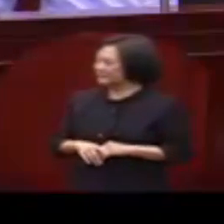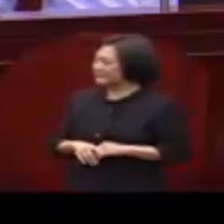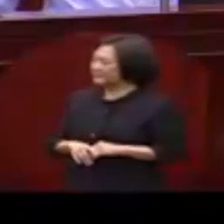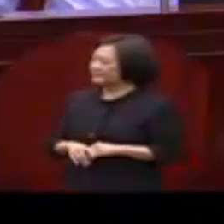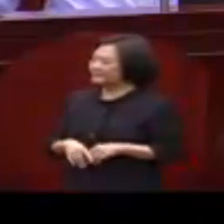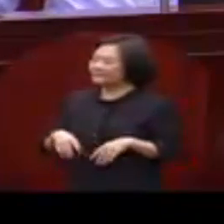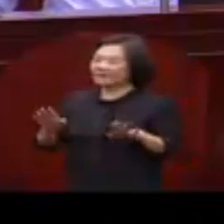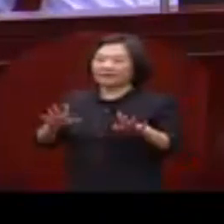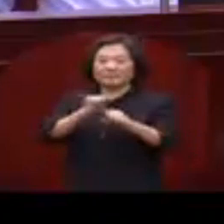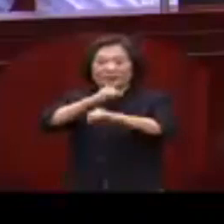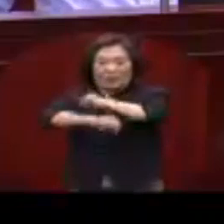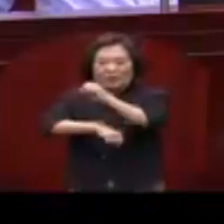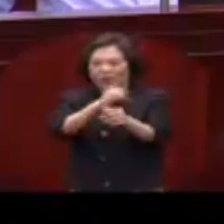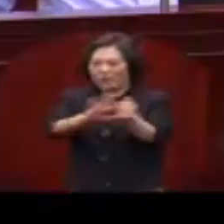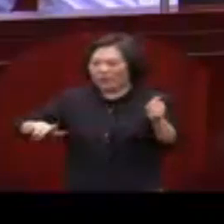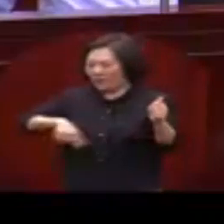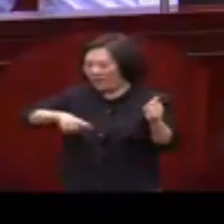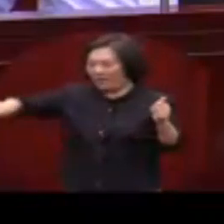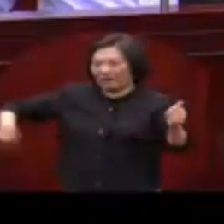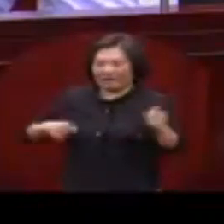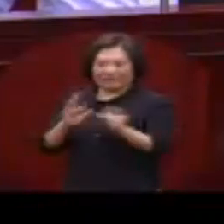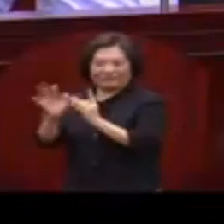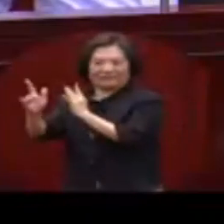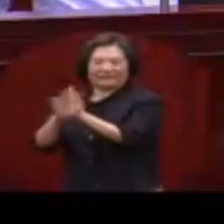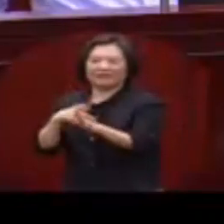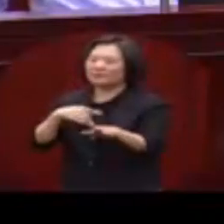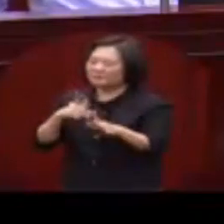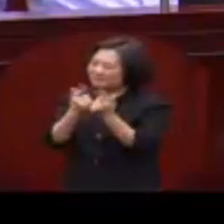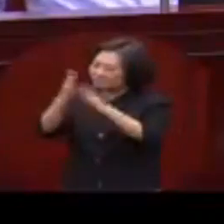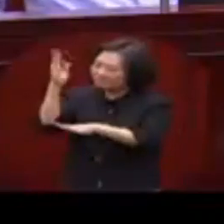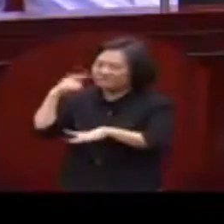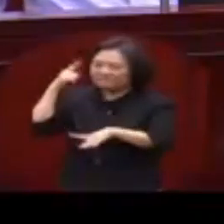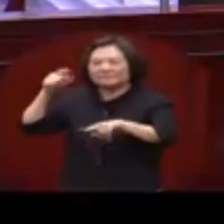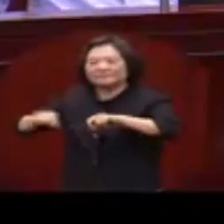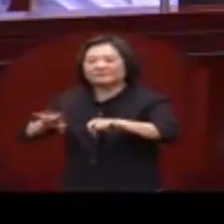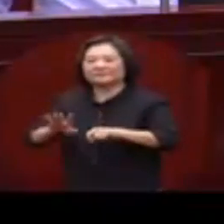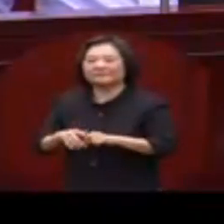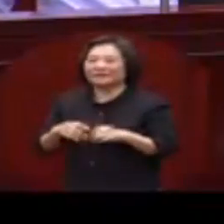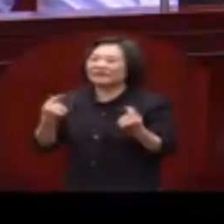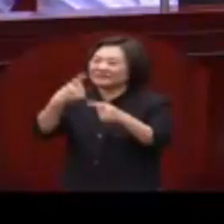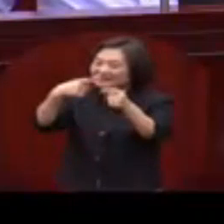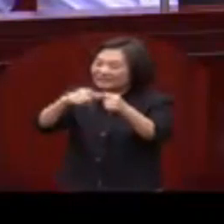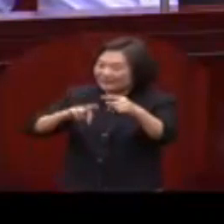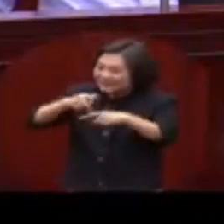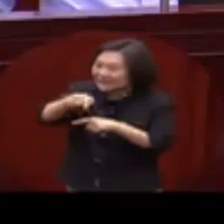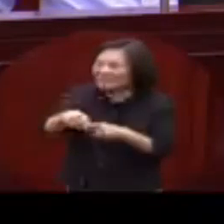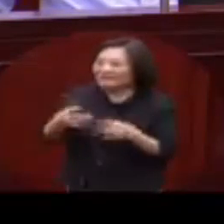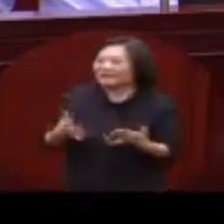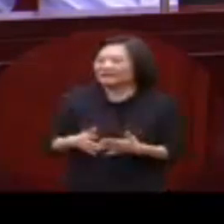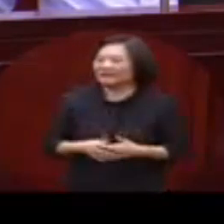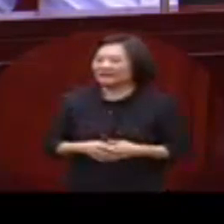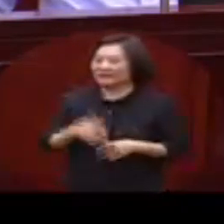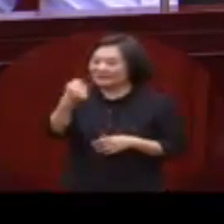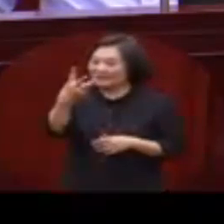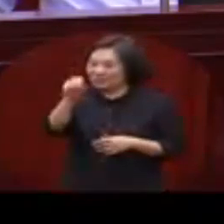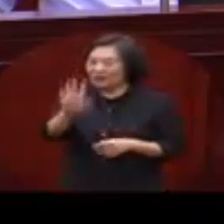以大型活动哦，带动都市发展哦，这是我们的也是一个策略的哈。那跨年这个今年是53万哦，有些